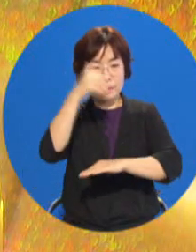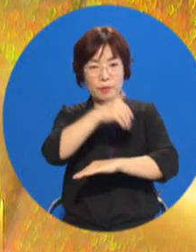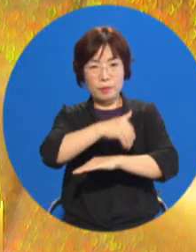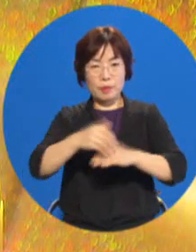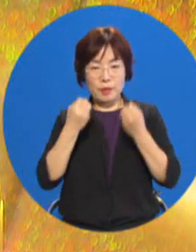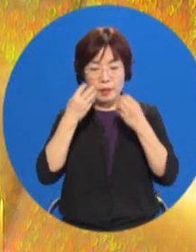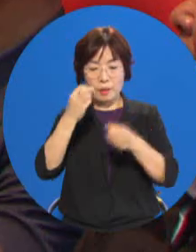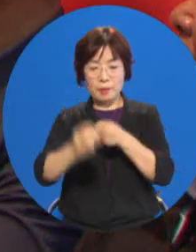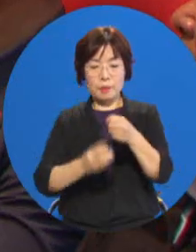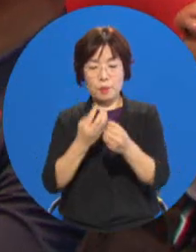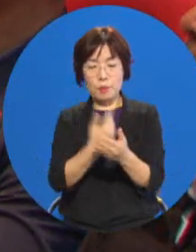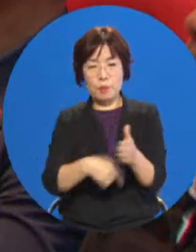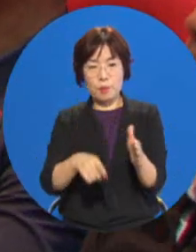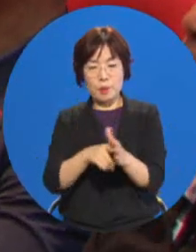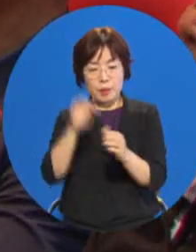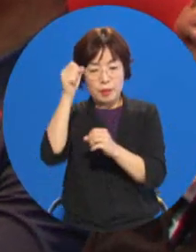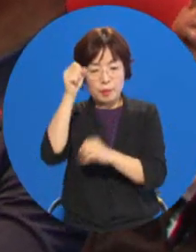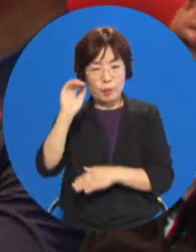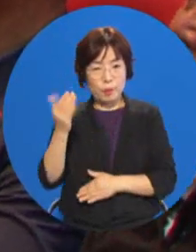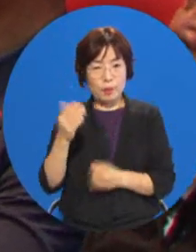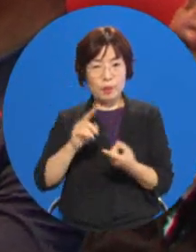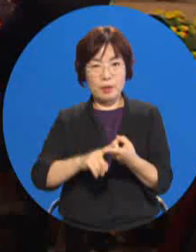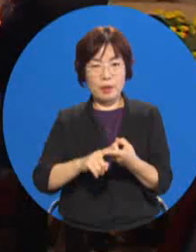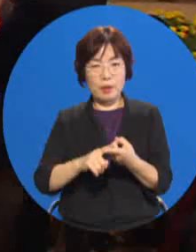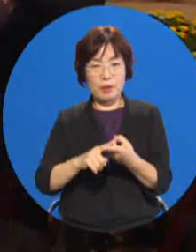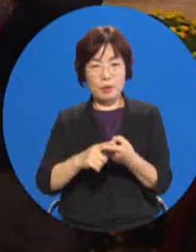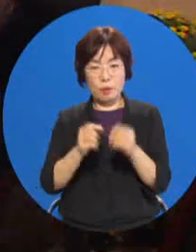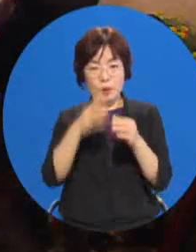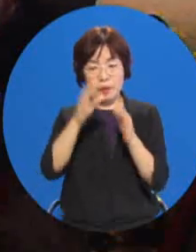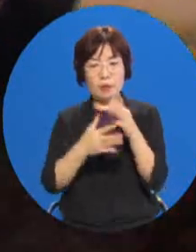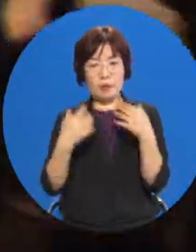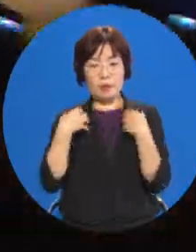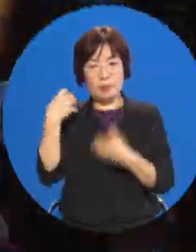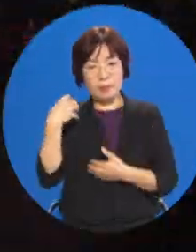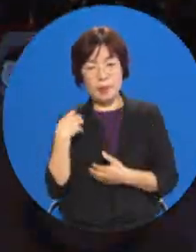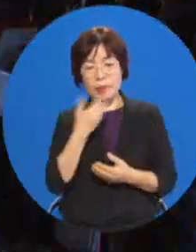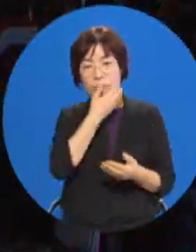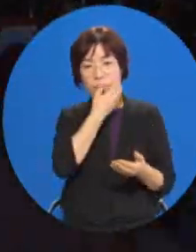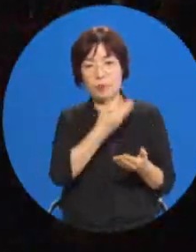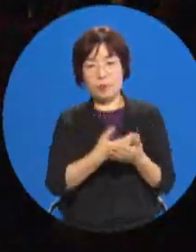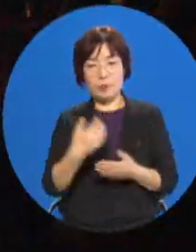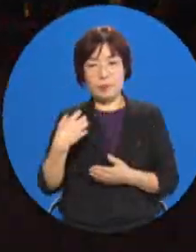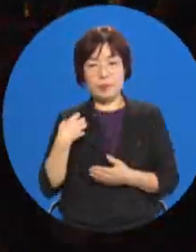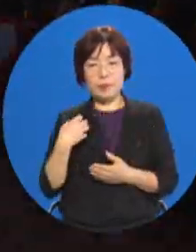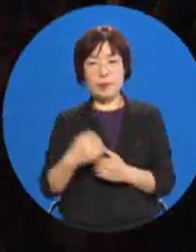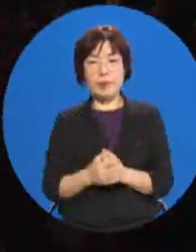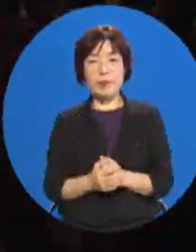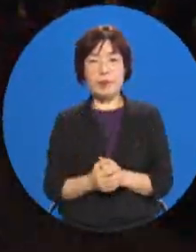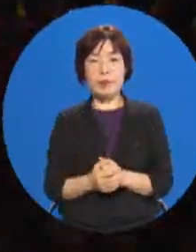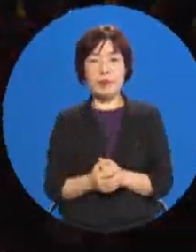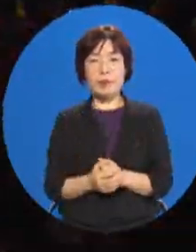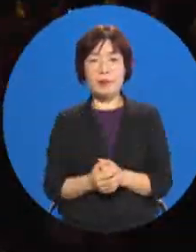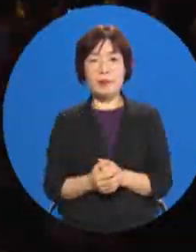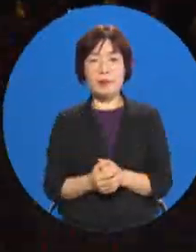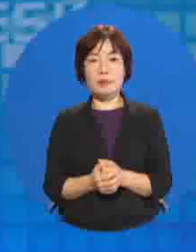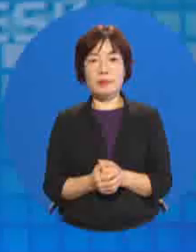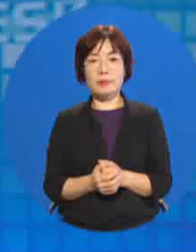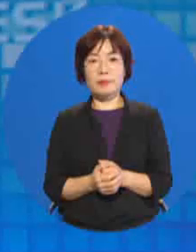새로운 30년을 위한 밑거름이 될지 광양시 어깨가 더욱 무거워지고 있습니다. MBC 뉴스 김종수입니다.